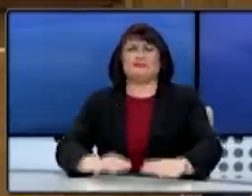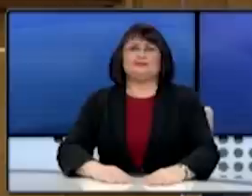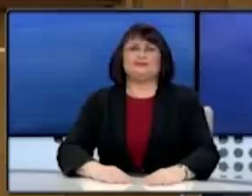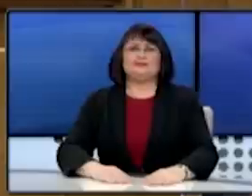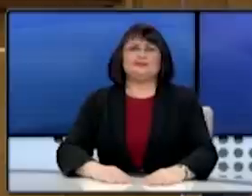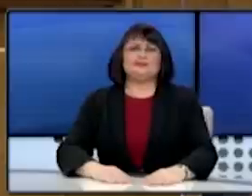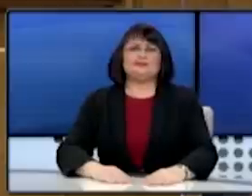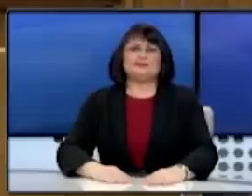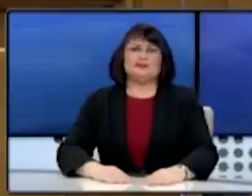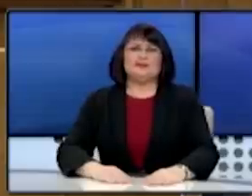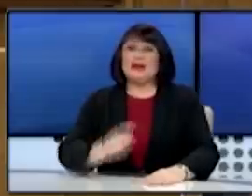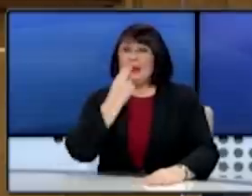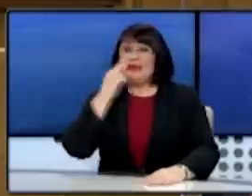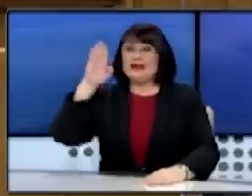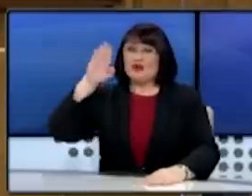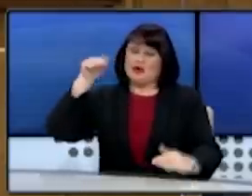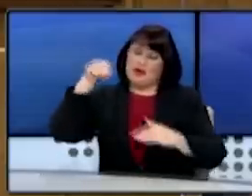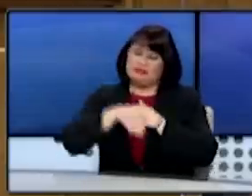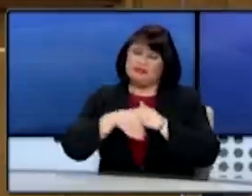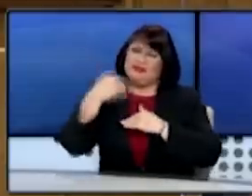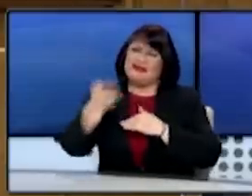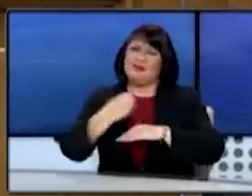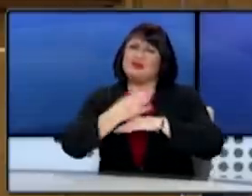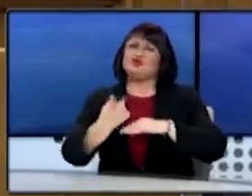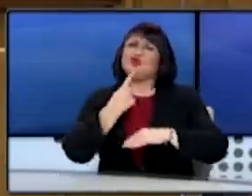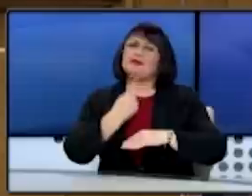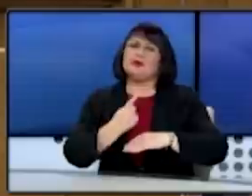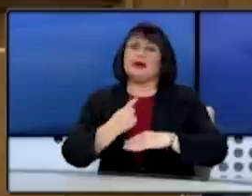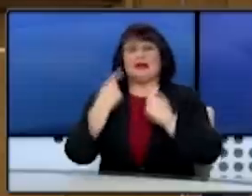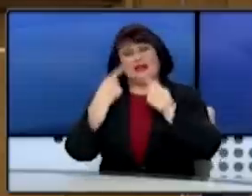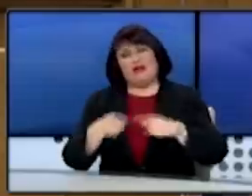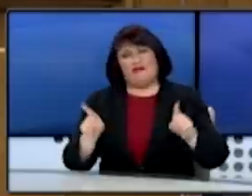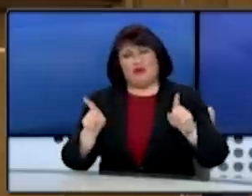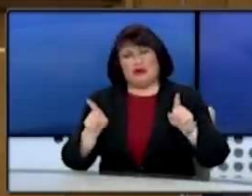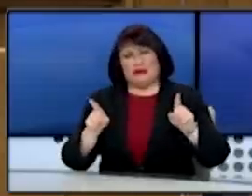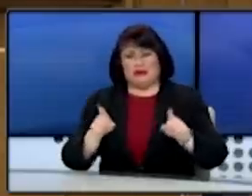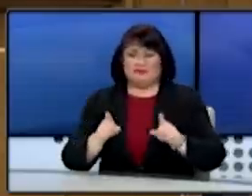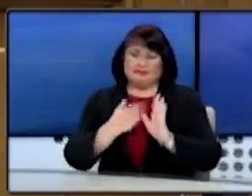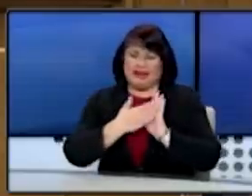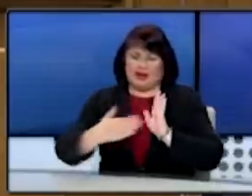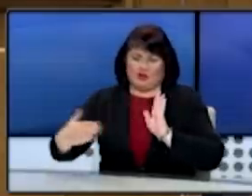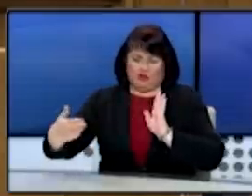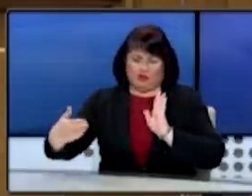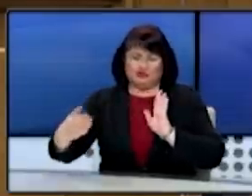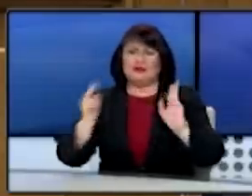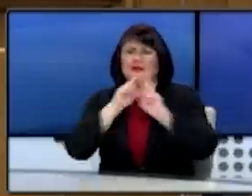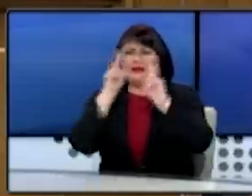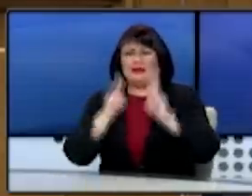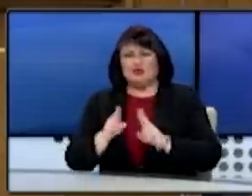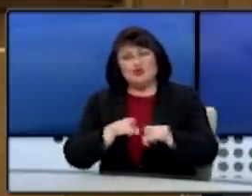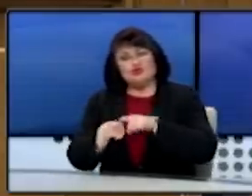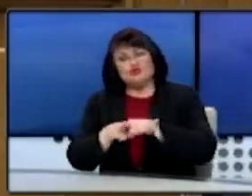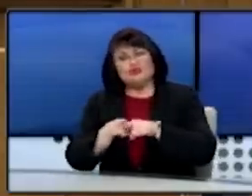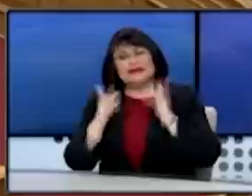πρώτα χρόνια μετά την πτώση της δικτατορίας. Εννοείται βέβαια σε μια άλλη περίοδο, κατά την οποία και ο διεθνής